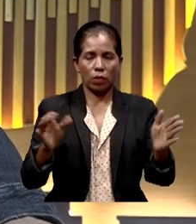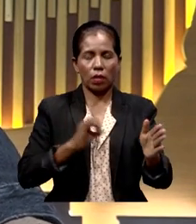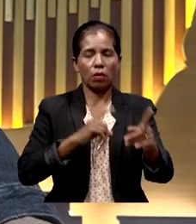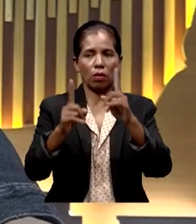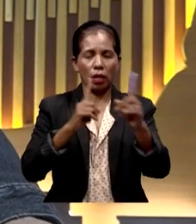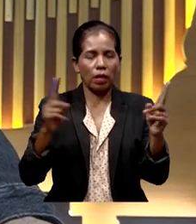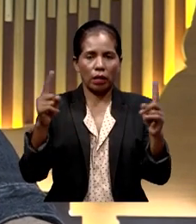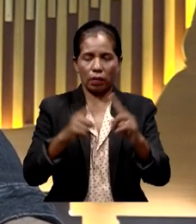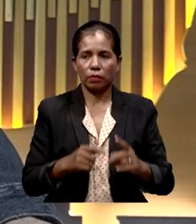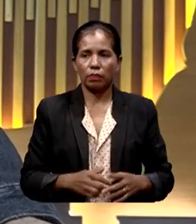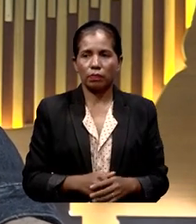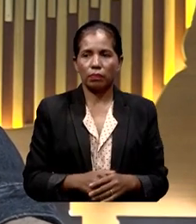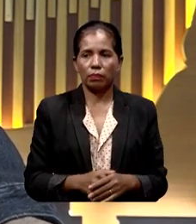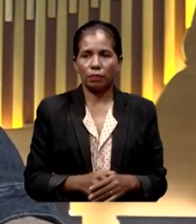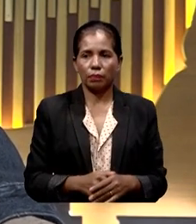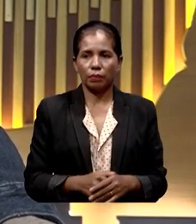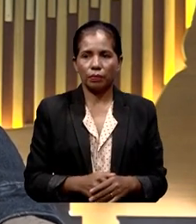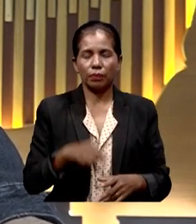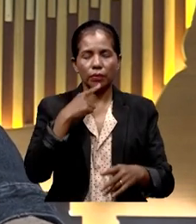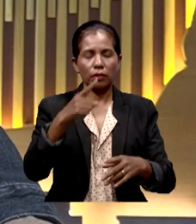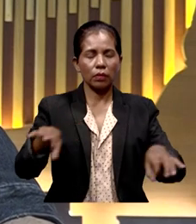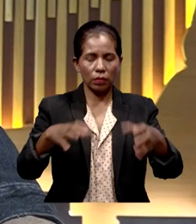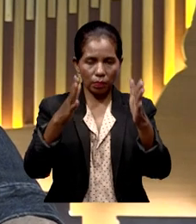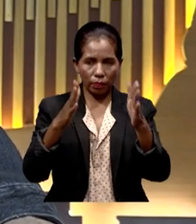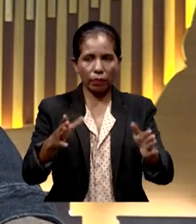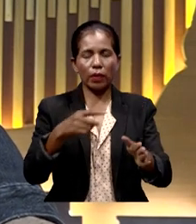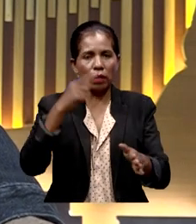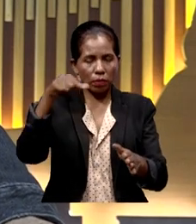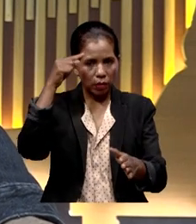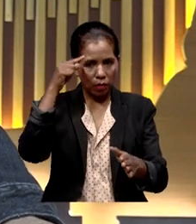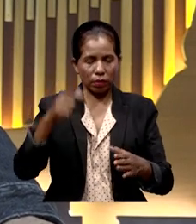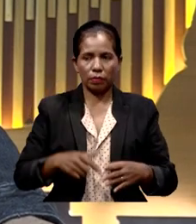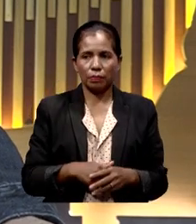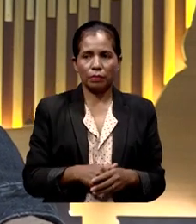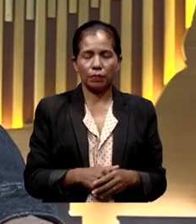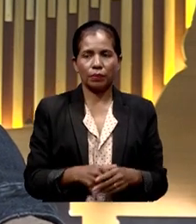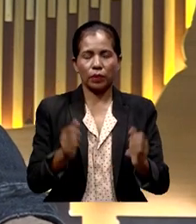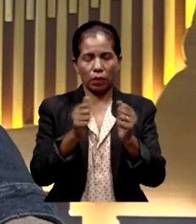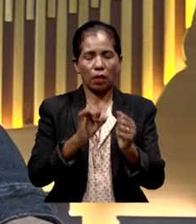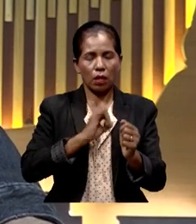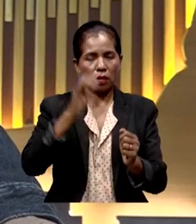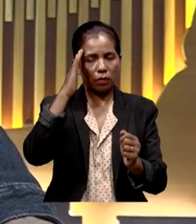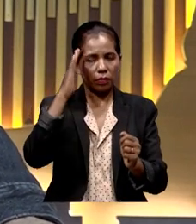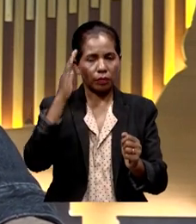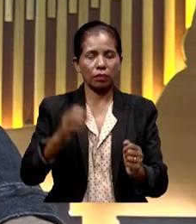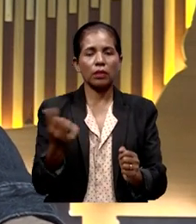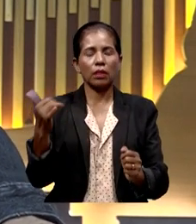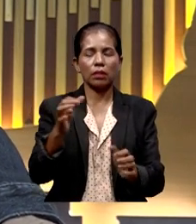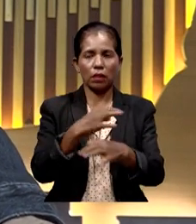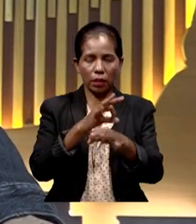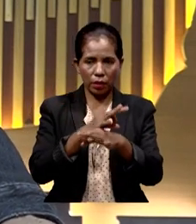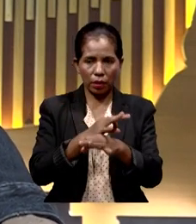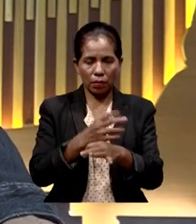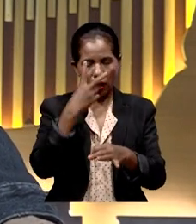colliamo, accusa il lavoratore, accusa il governo, quindi noi non siamo per